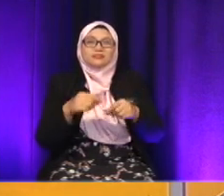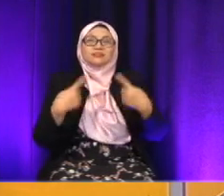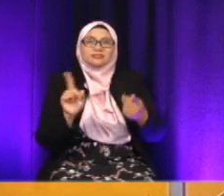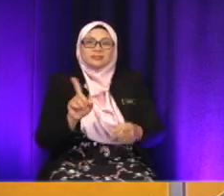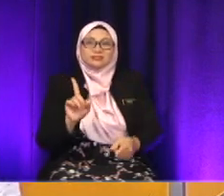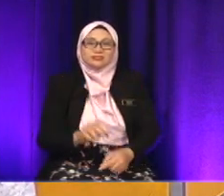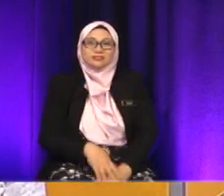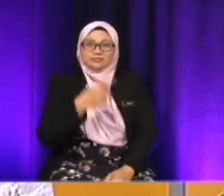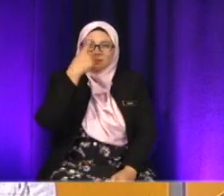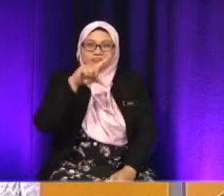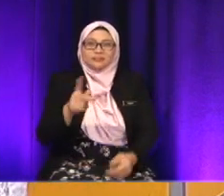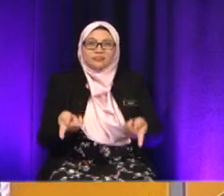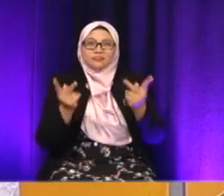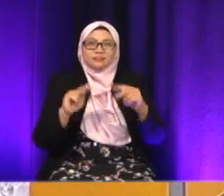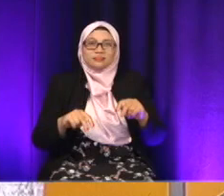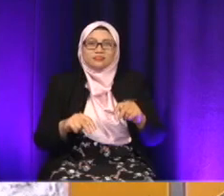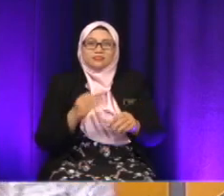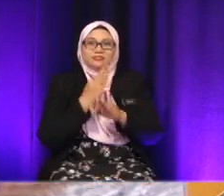itu antara